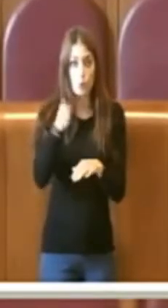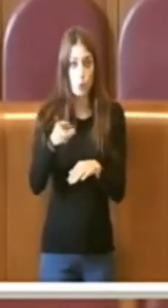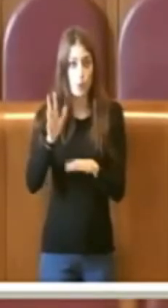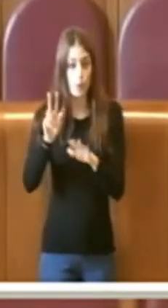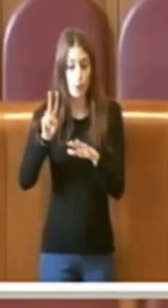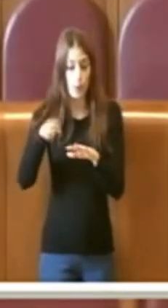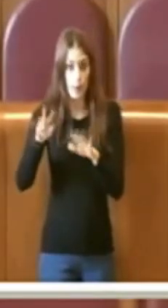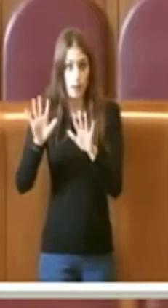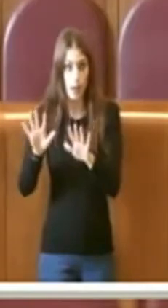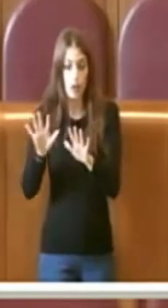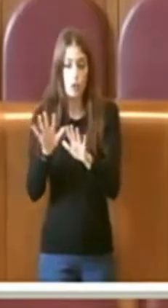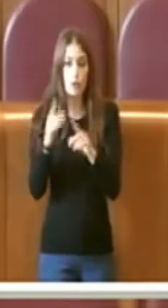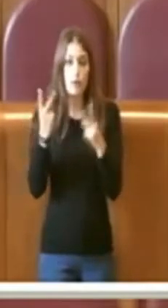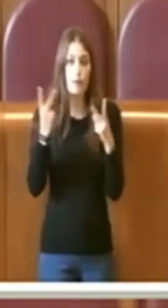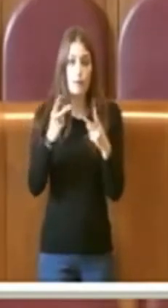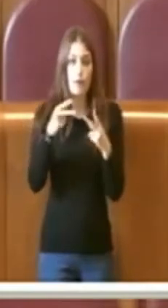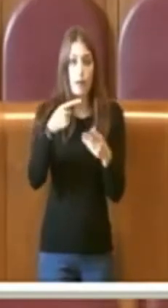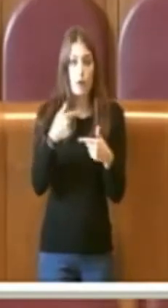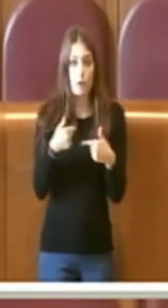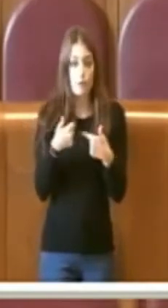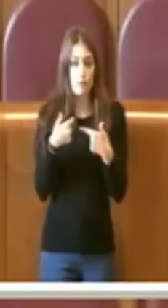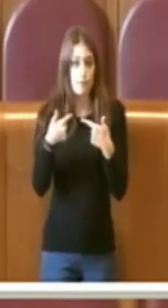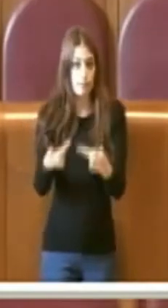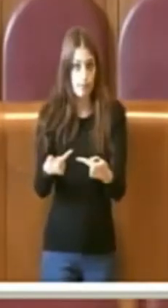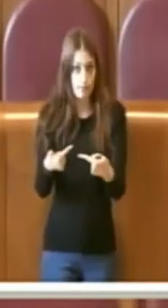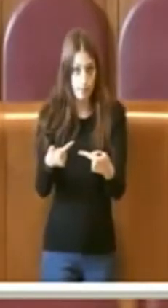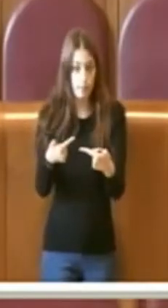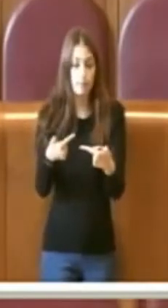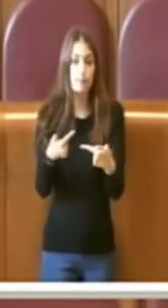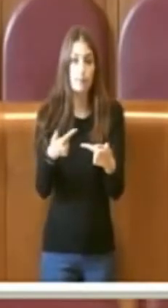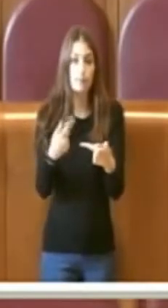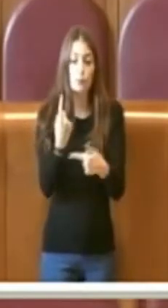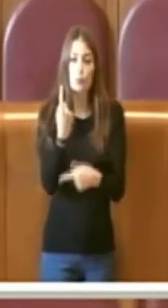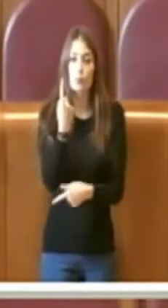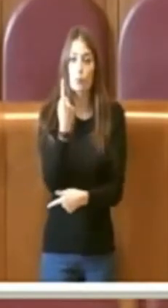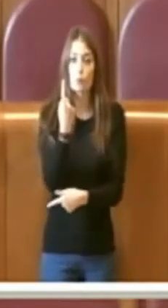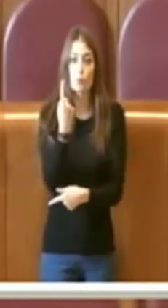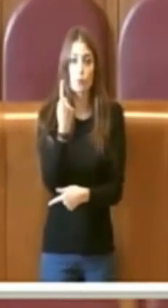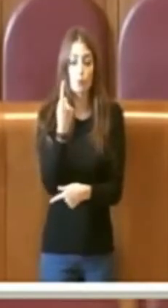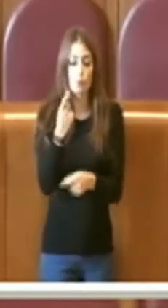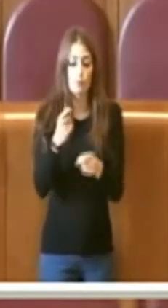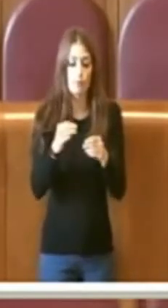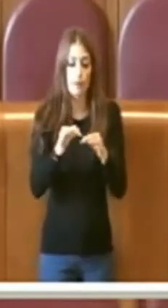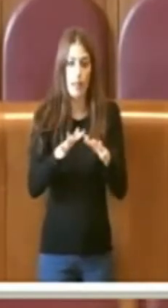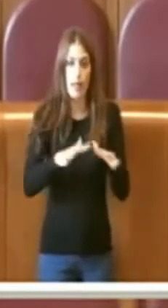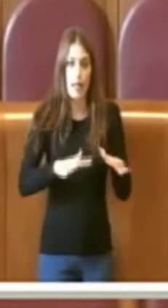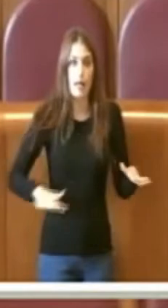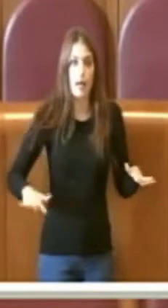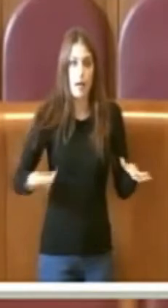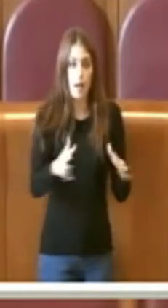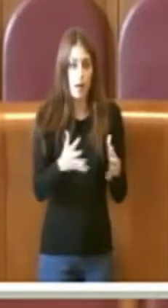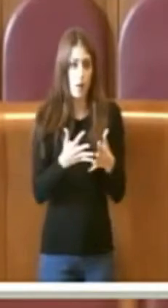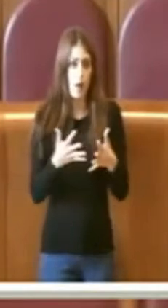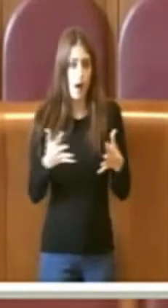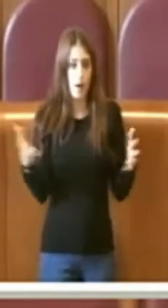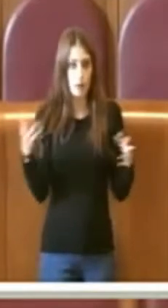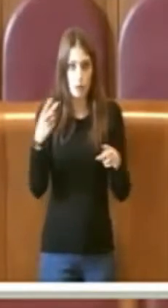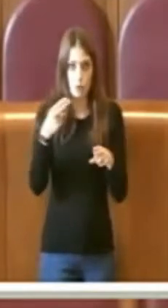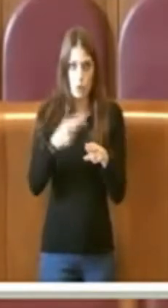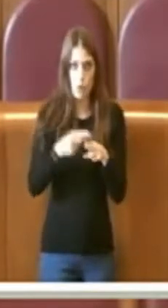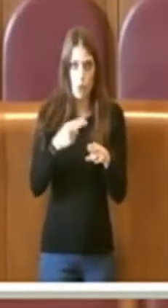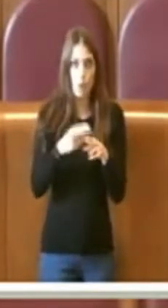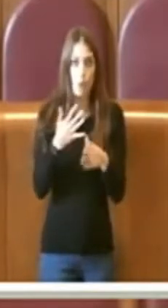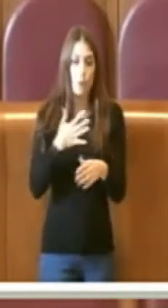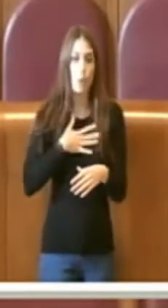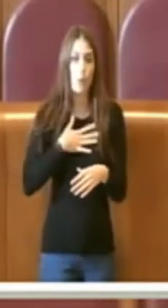di fatto conferisce uno dei più grandi terreni pubblici di Roma, proprietà del Comune